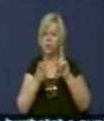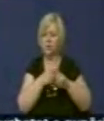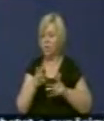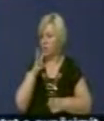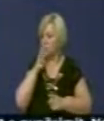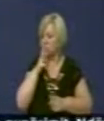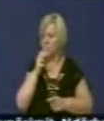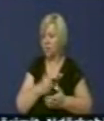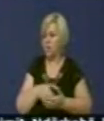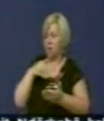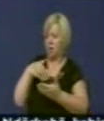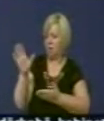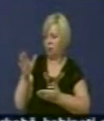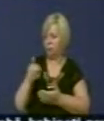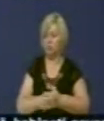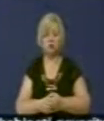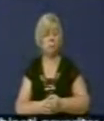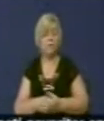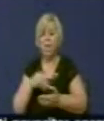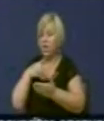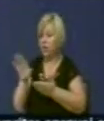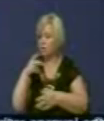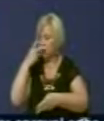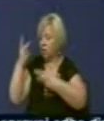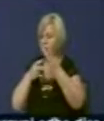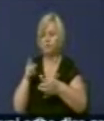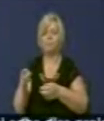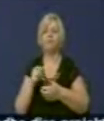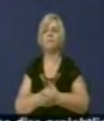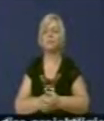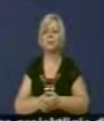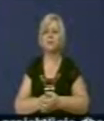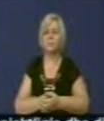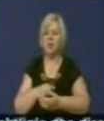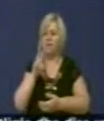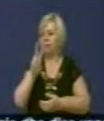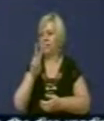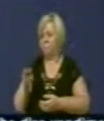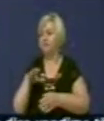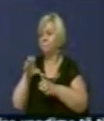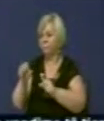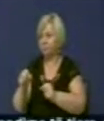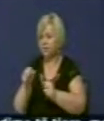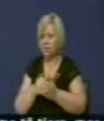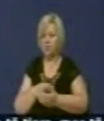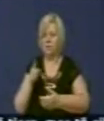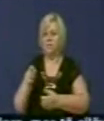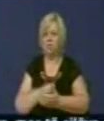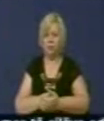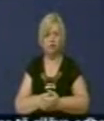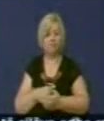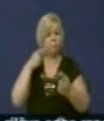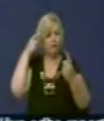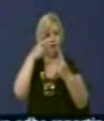as dërheqje nuk dha. Deputet të Kuvendit Kosovës, në Kosovë problem nuk është krimi i organizuar, por